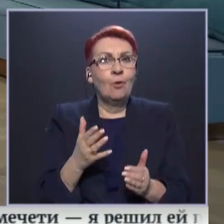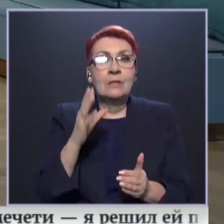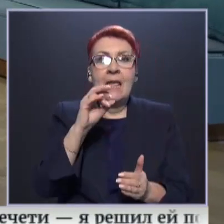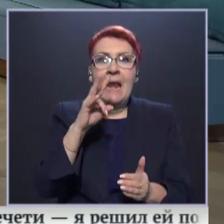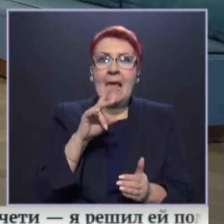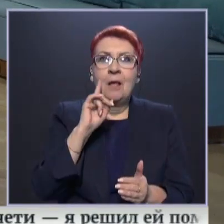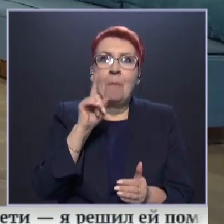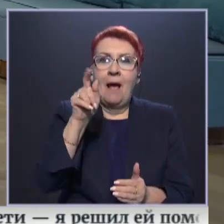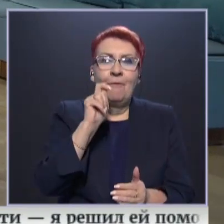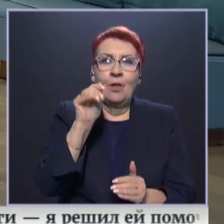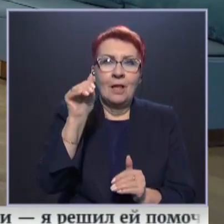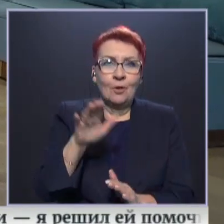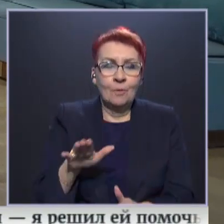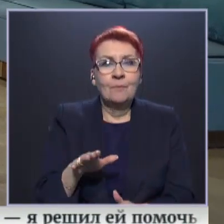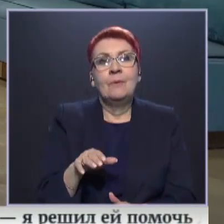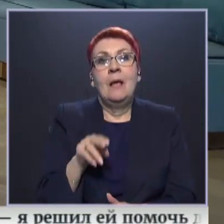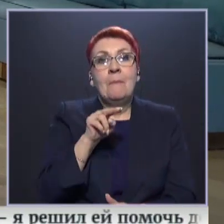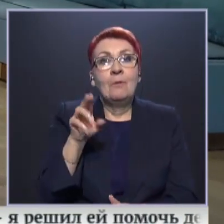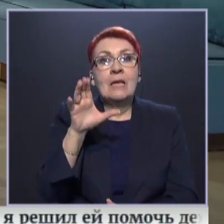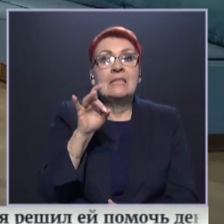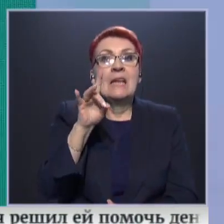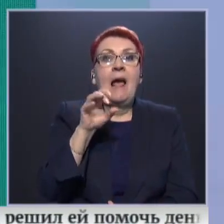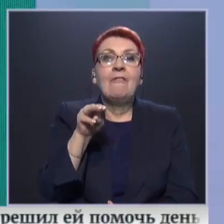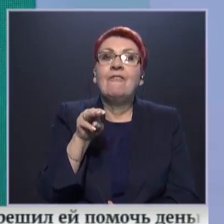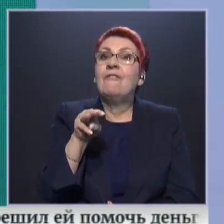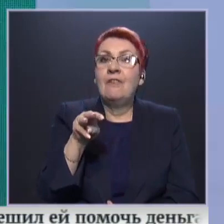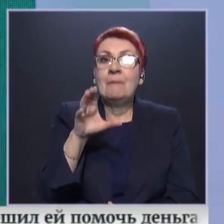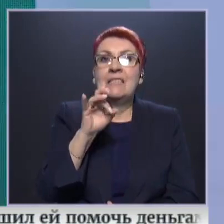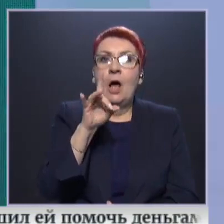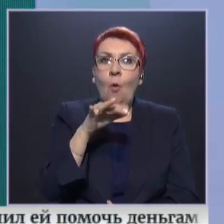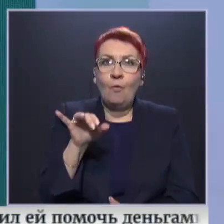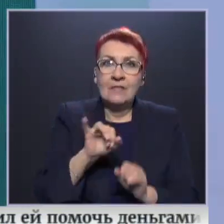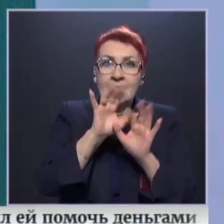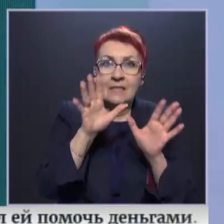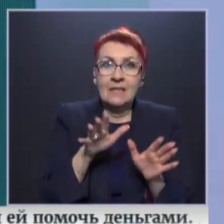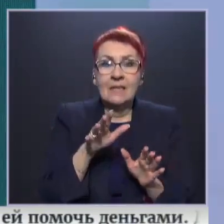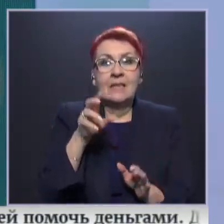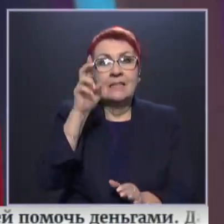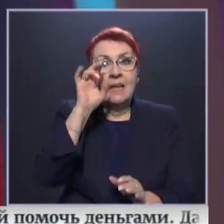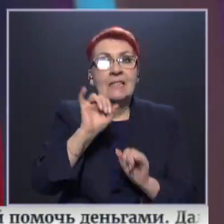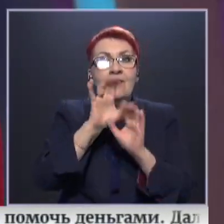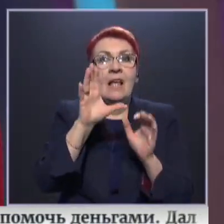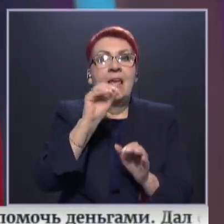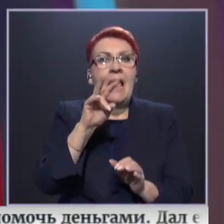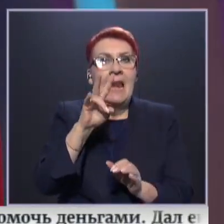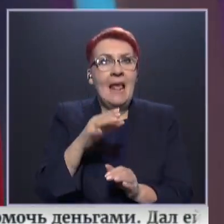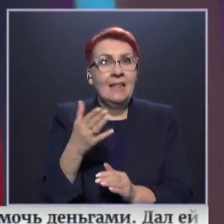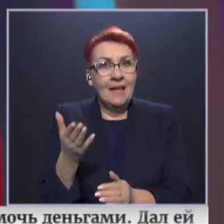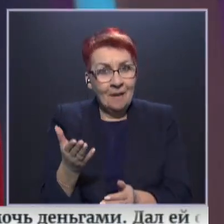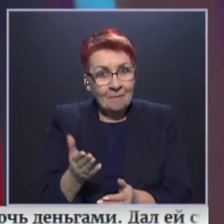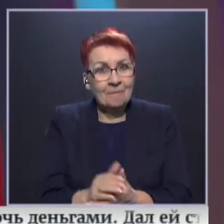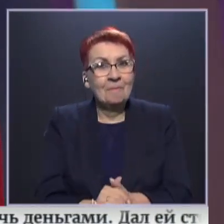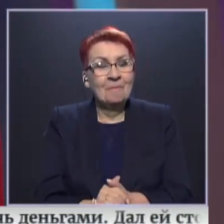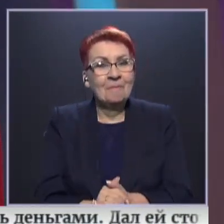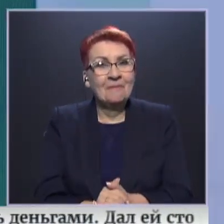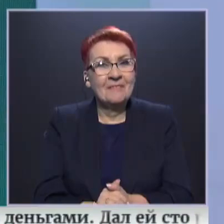трогаю. Преподобный сижу. Серафим Саровский. Царицу Елену вижу рядом с вами, святую царицу Елену.